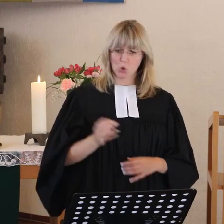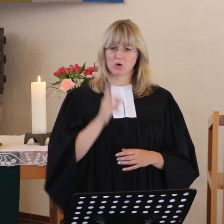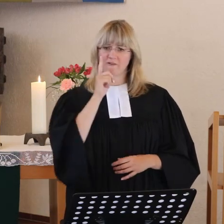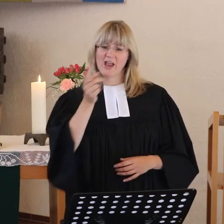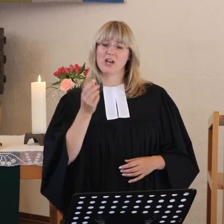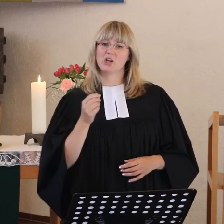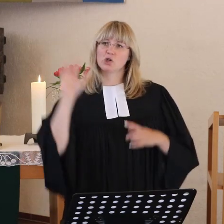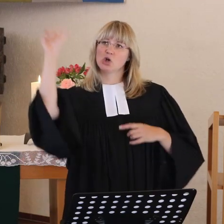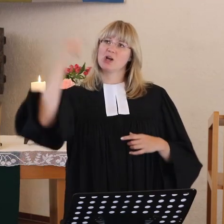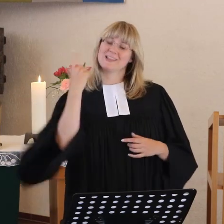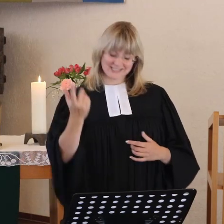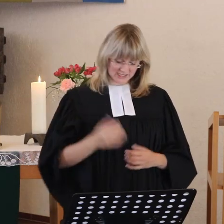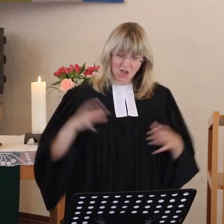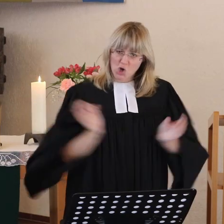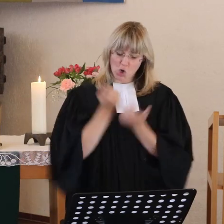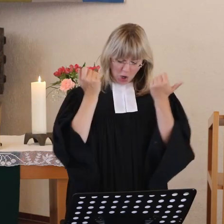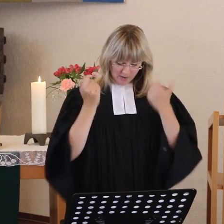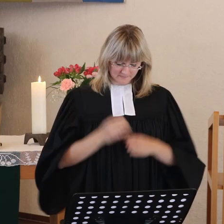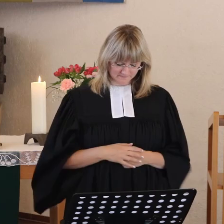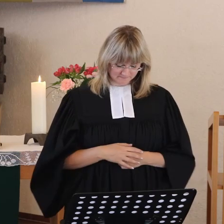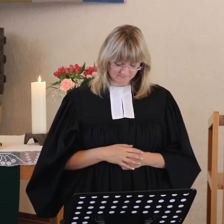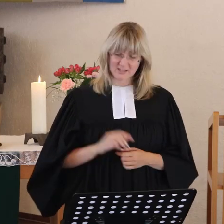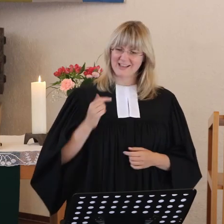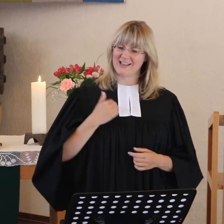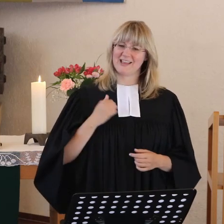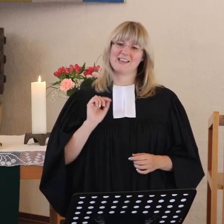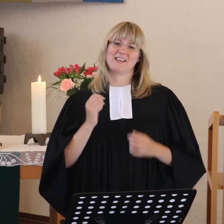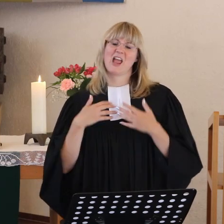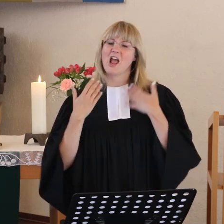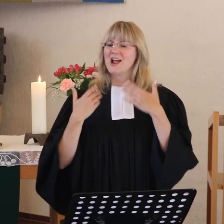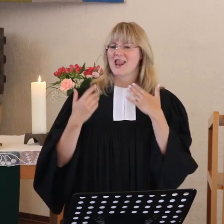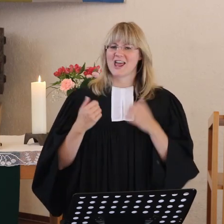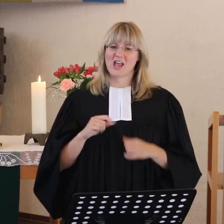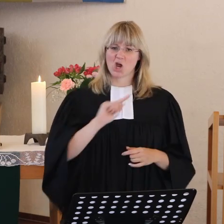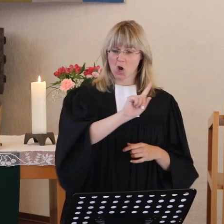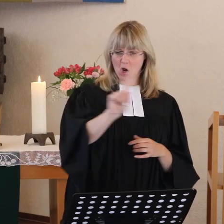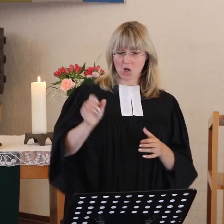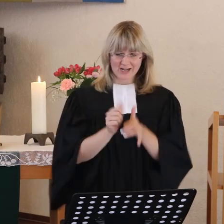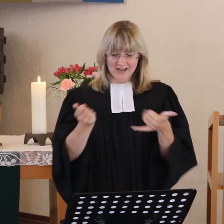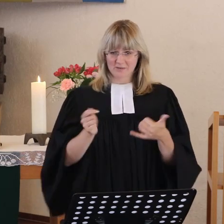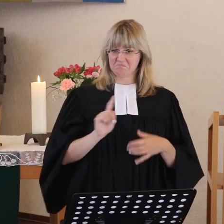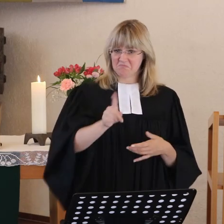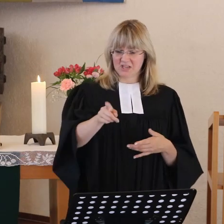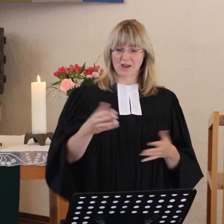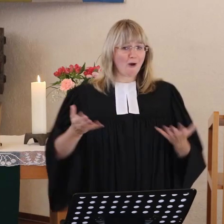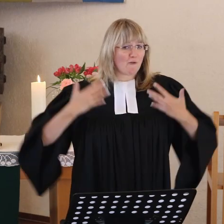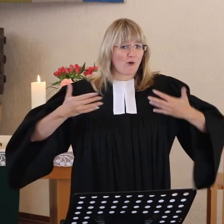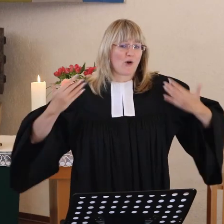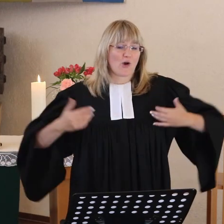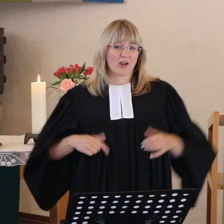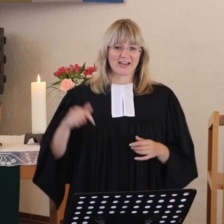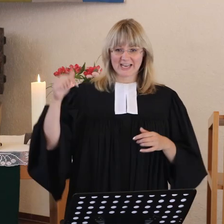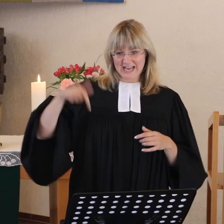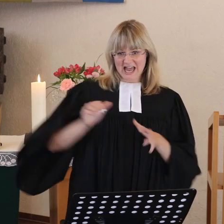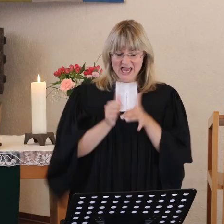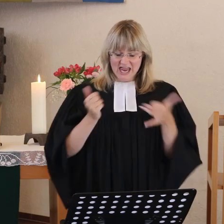Gott sagt, kommt, ich will es euch erklären. Ihr wollt doch auch Freude am Leben haben